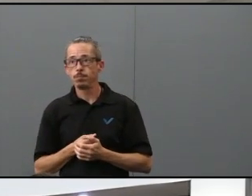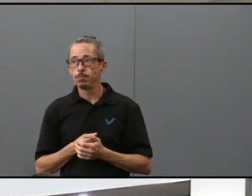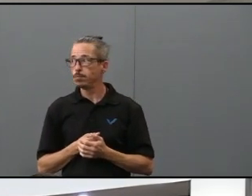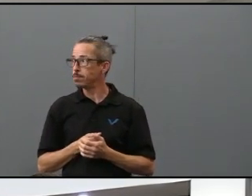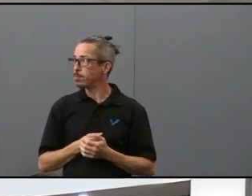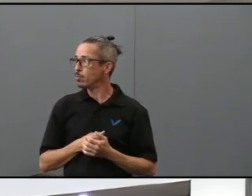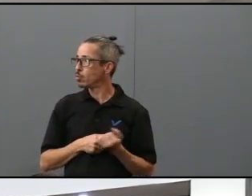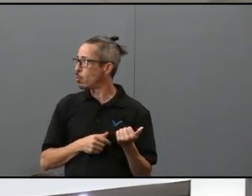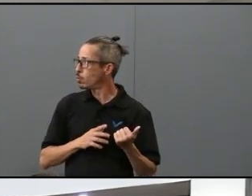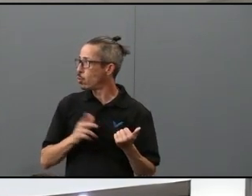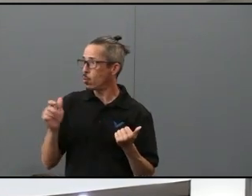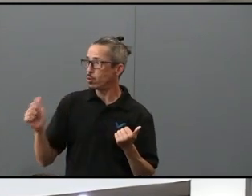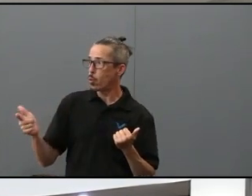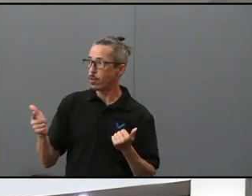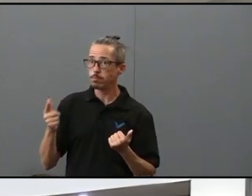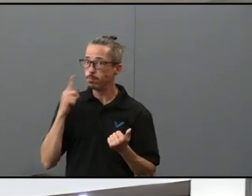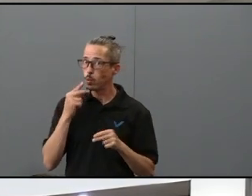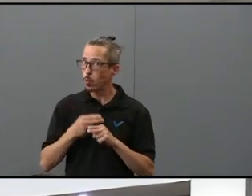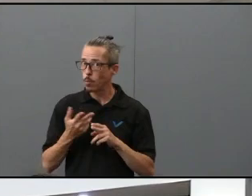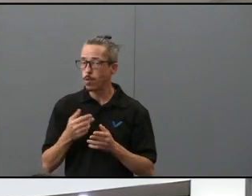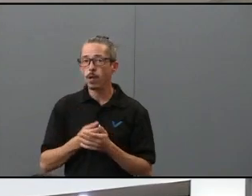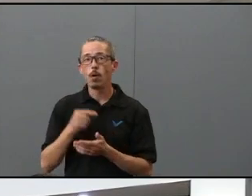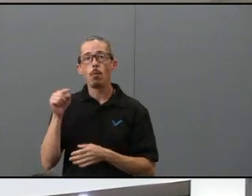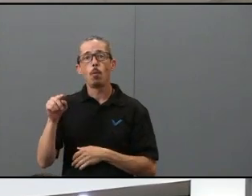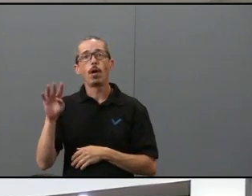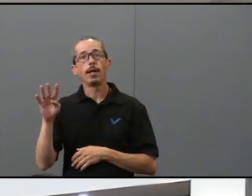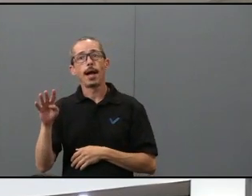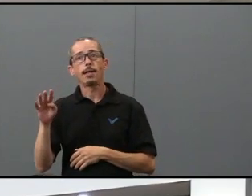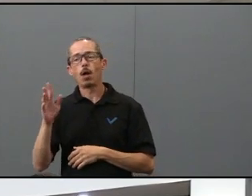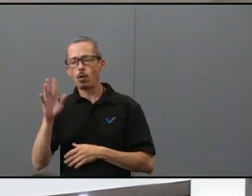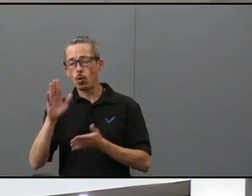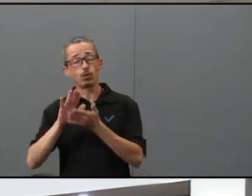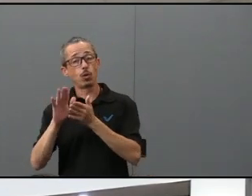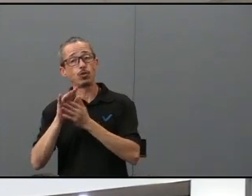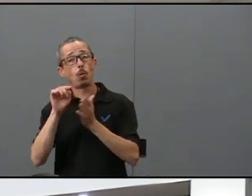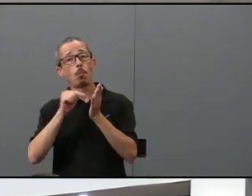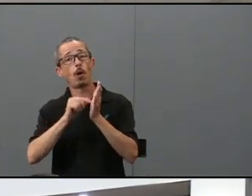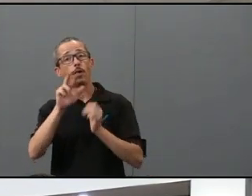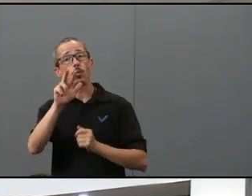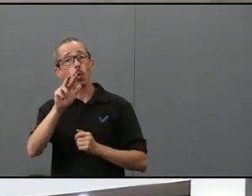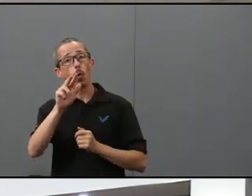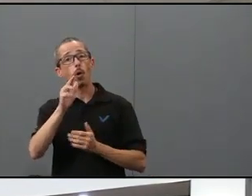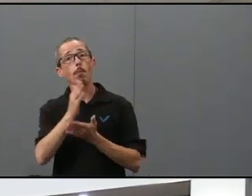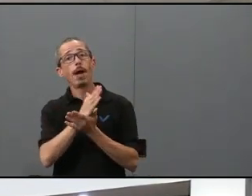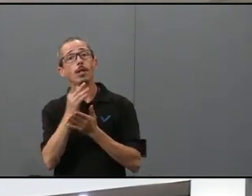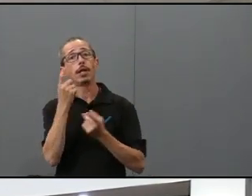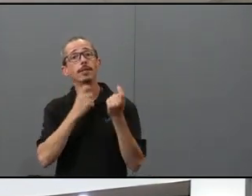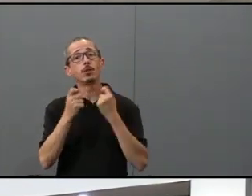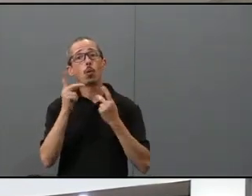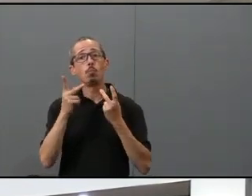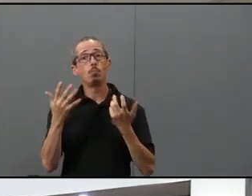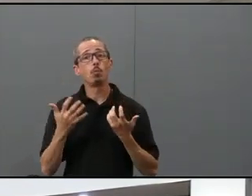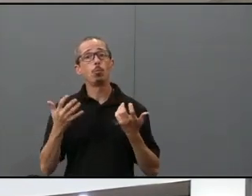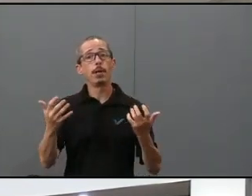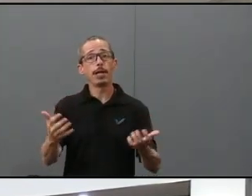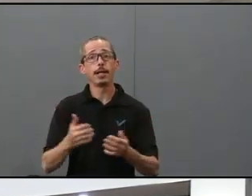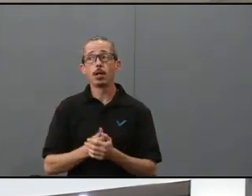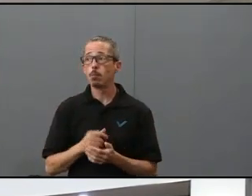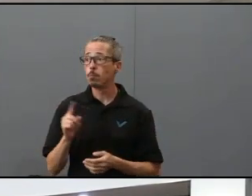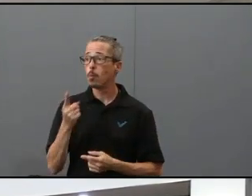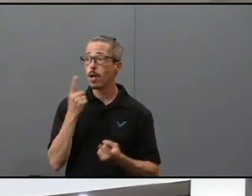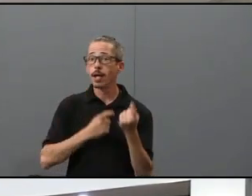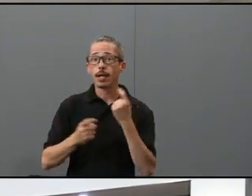j'appuie merci beaucoup alors on tombe au point 4 au point 3 pardon période de question destiné au public je vais donc commencer avec une